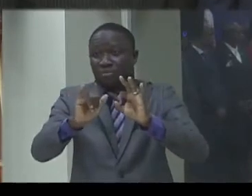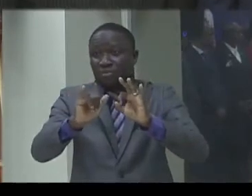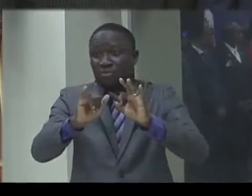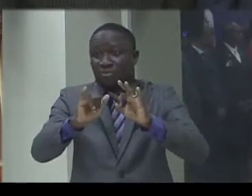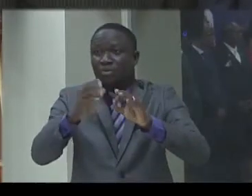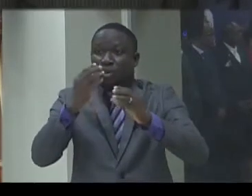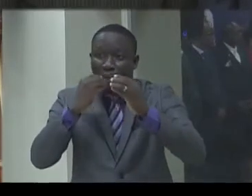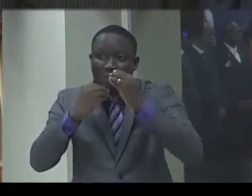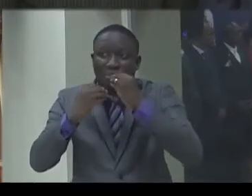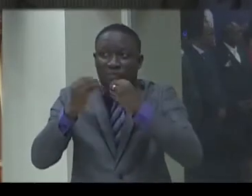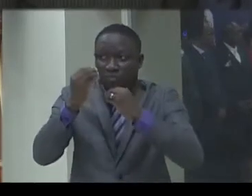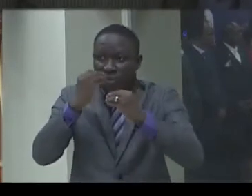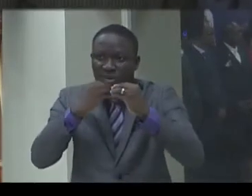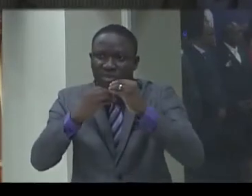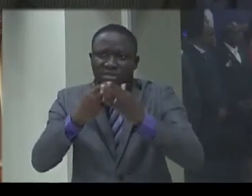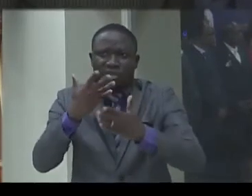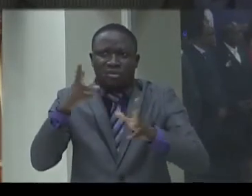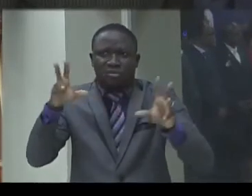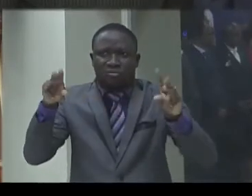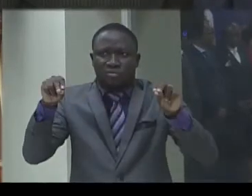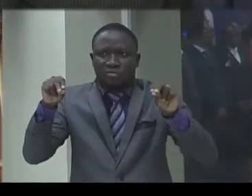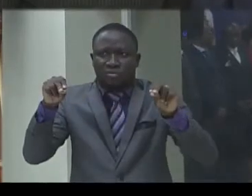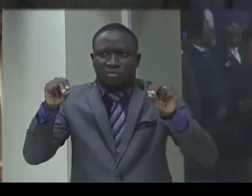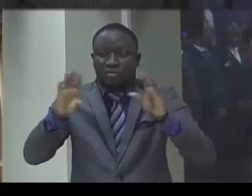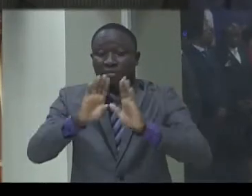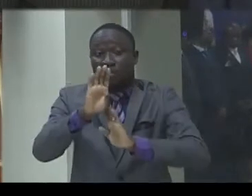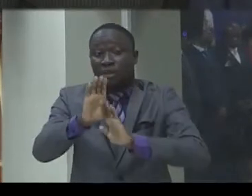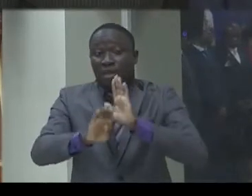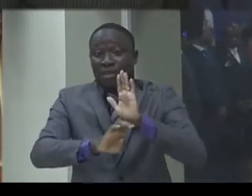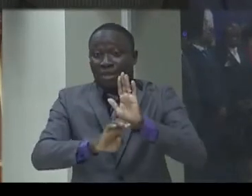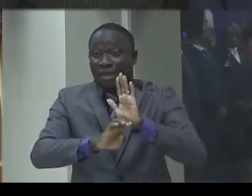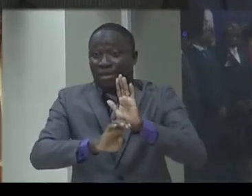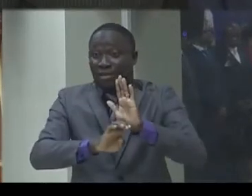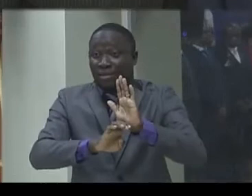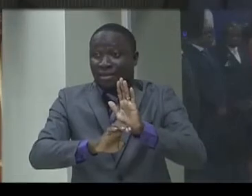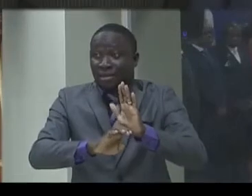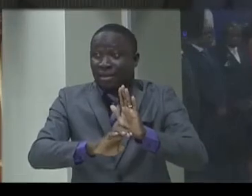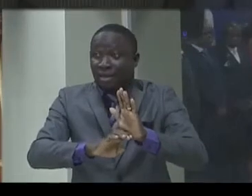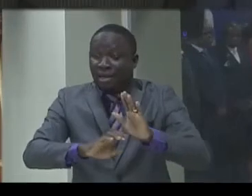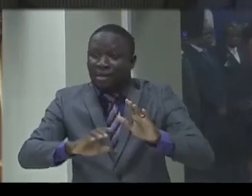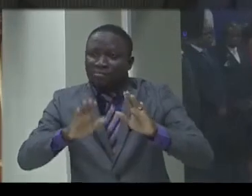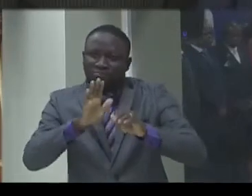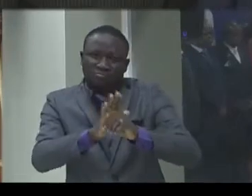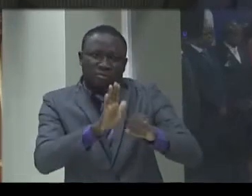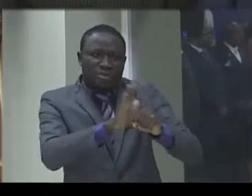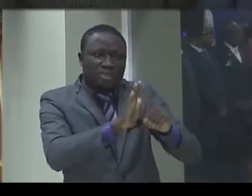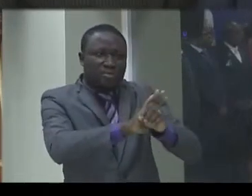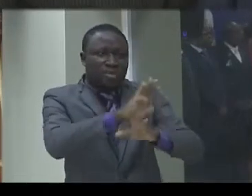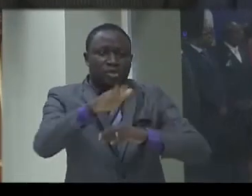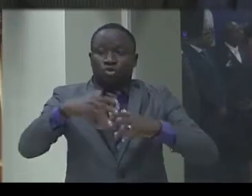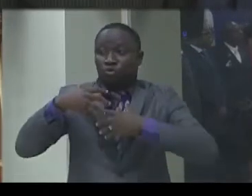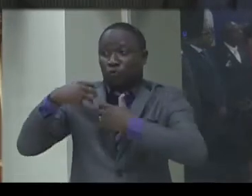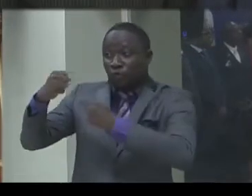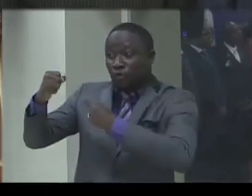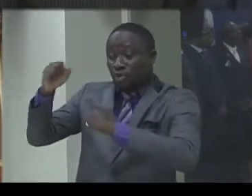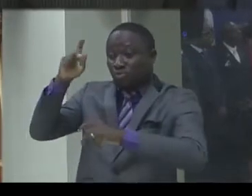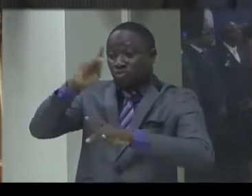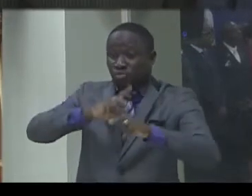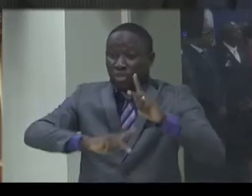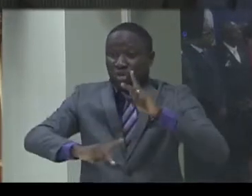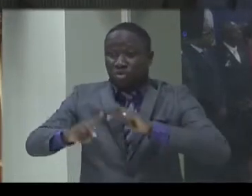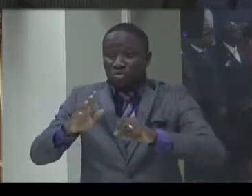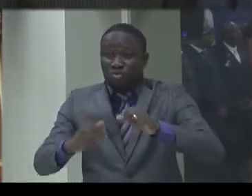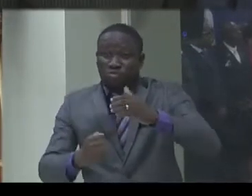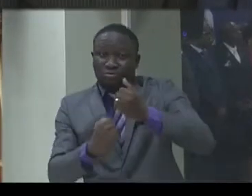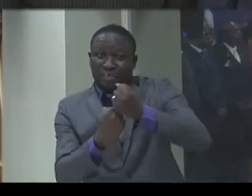alimenter yo l'Etat ap mobilize tout fos publik yo pou renfose mesi